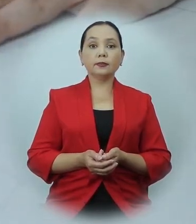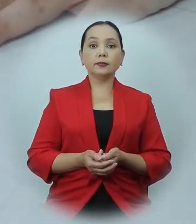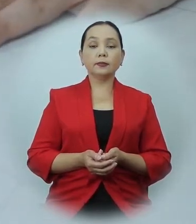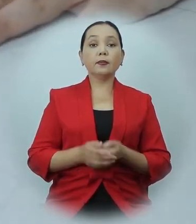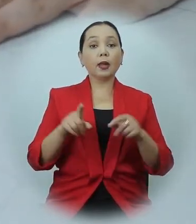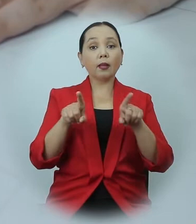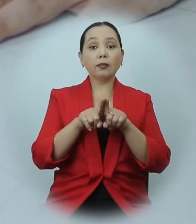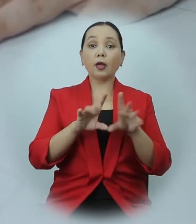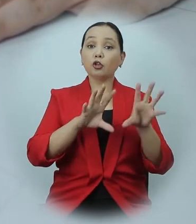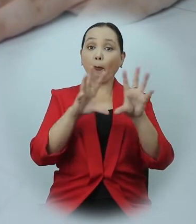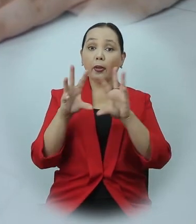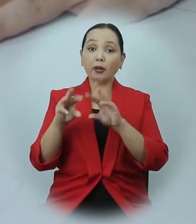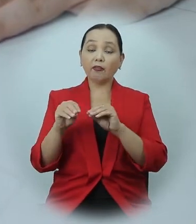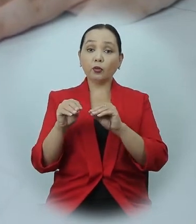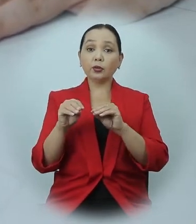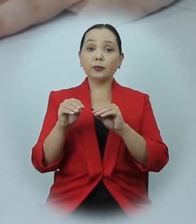Также переводим